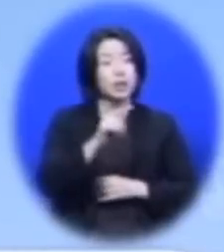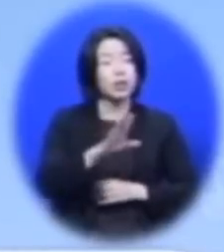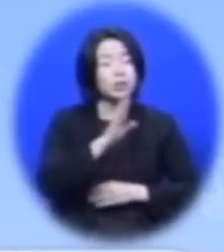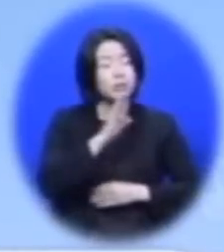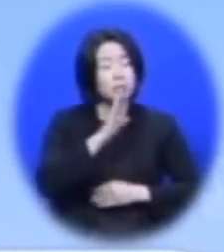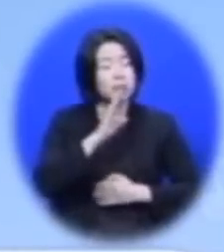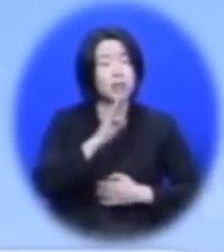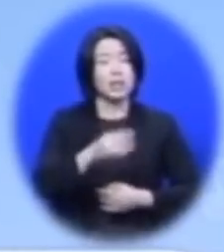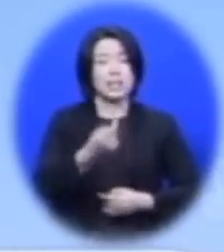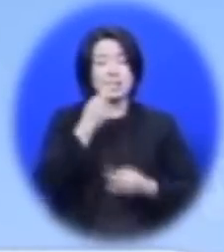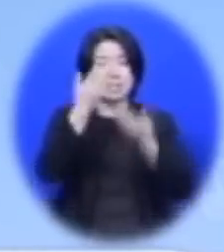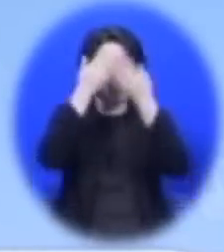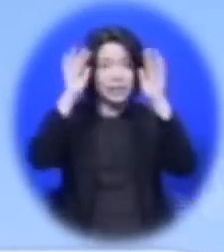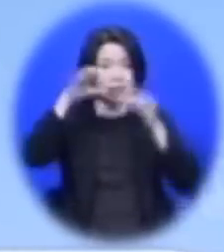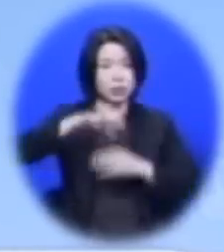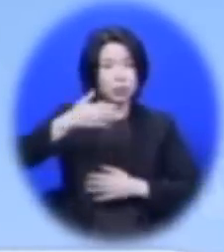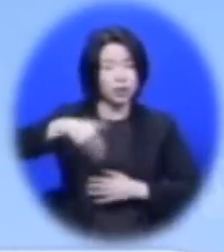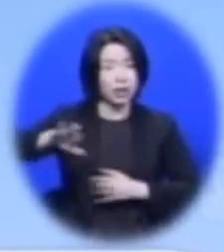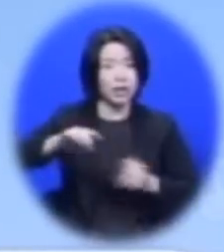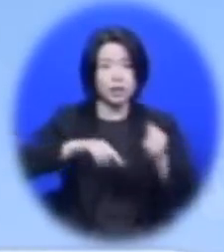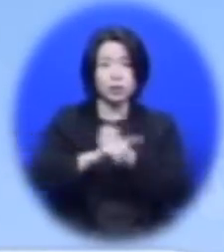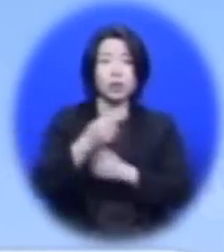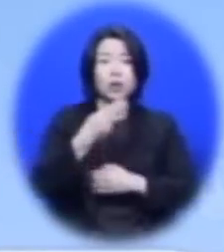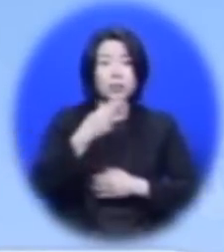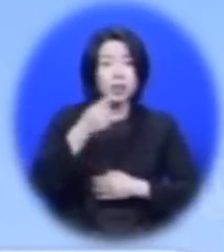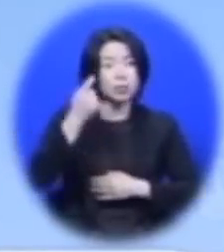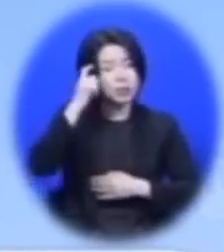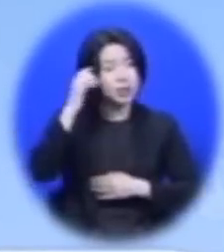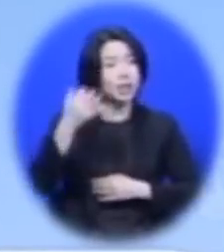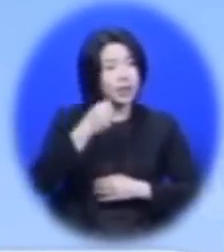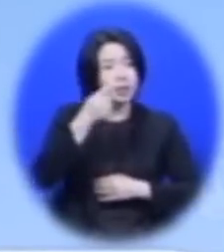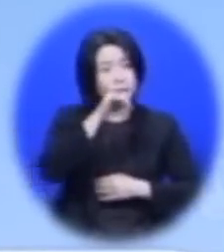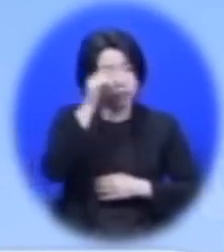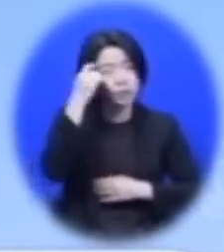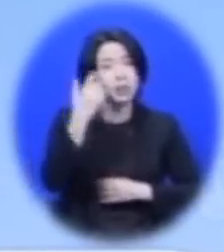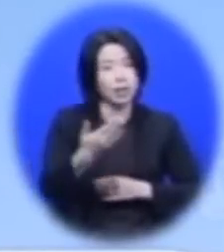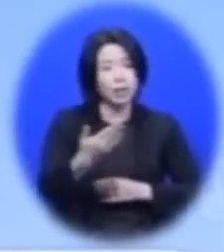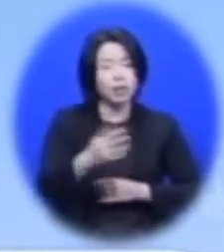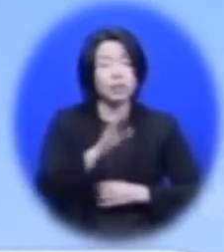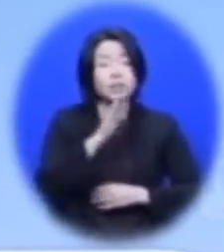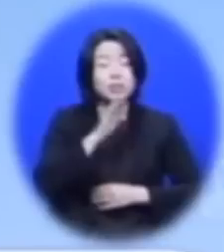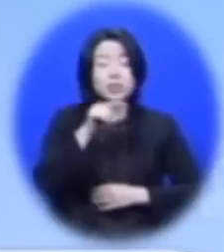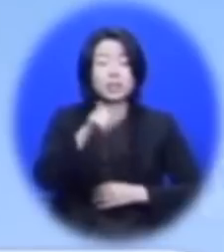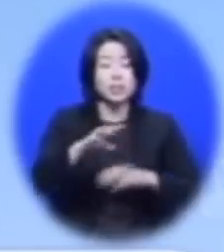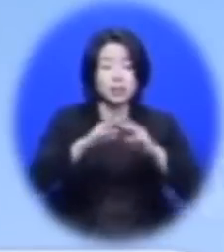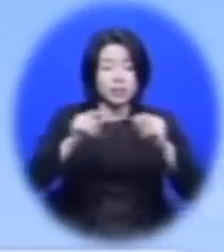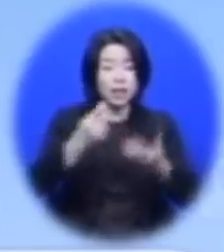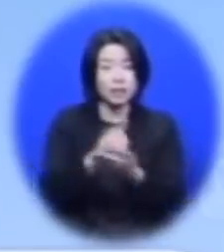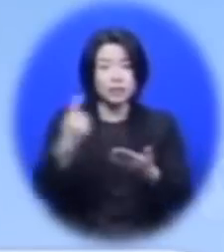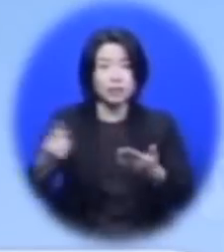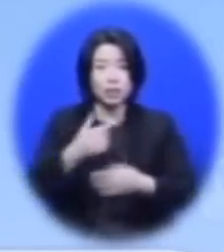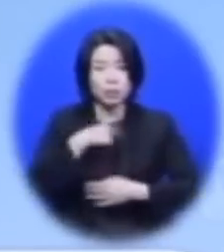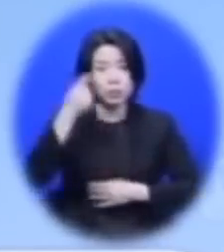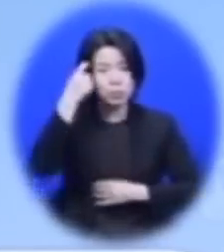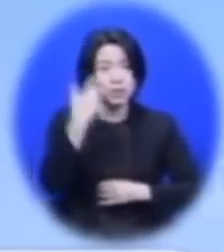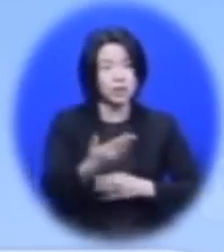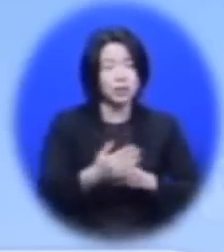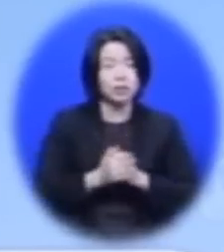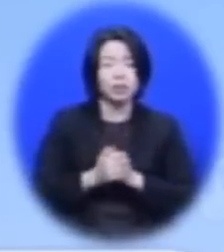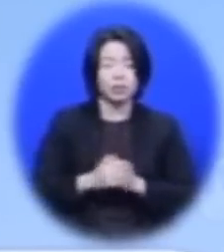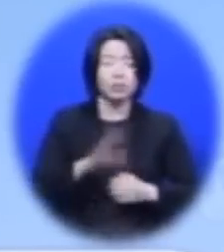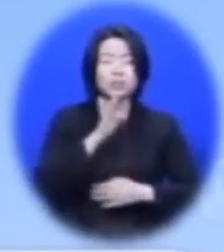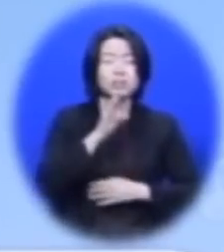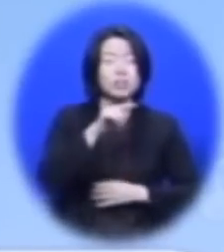정말 인도로 되돌아갈 이유가 없다고 생각하느냐? 정녕 그 땅을 떠나고 싶으냐? 그래,